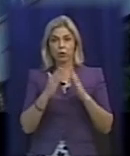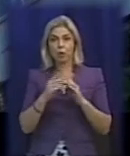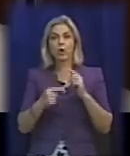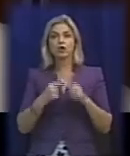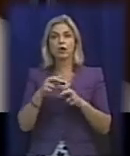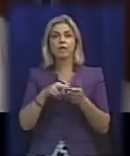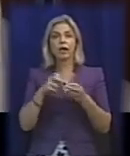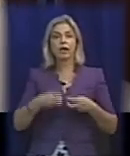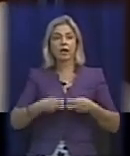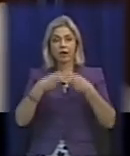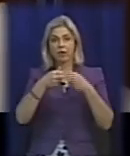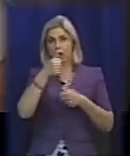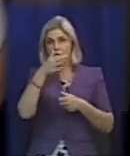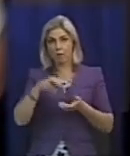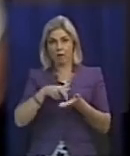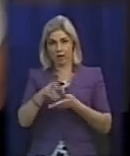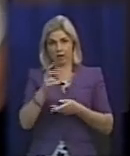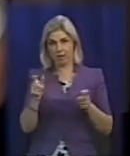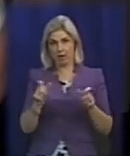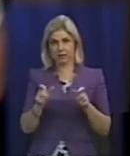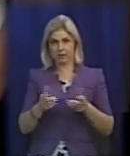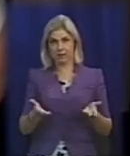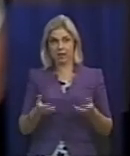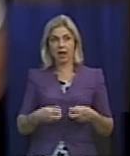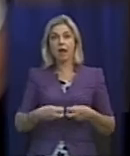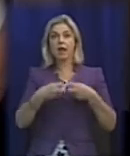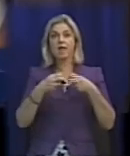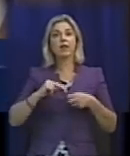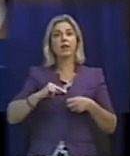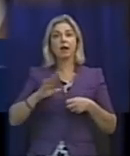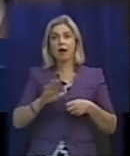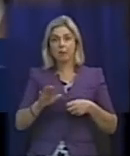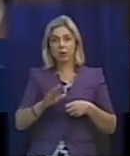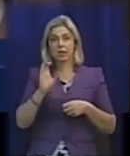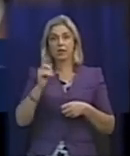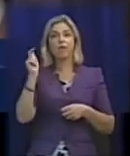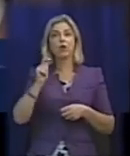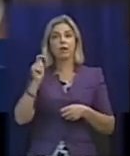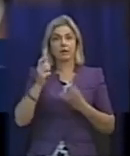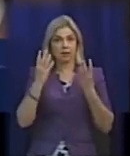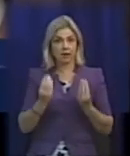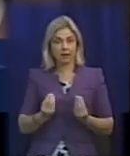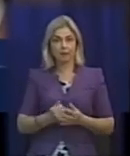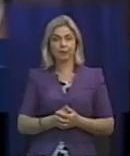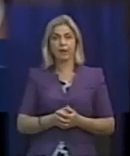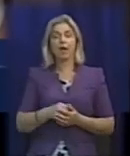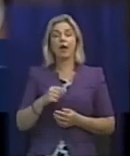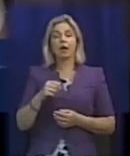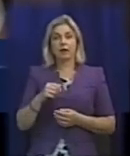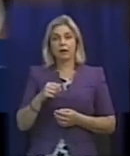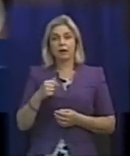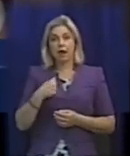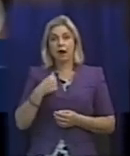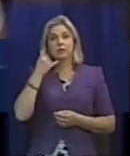відключення ліфту не може вийти до магазину. Ліфт не працює з воскресіння. Ліфт не працює з неділі.